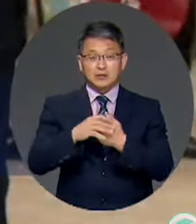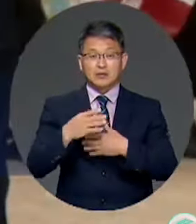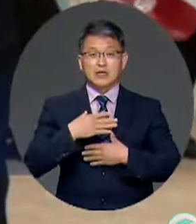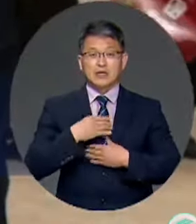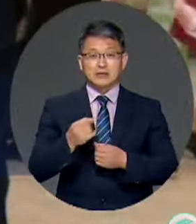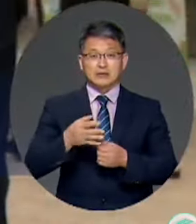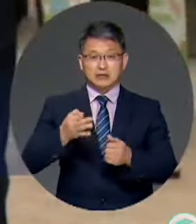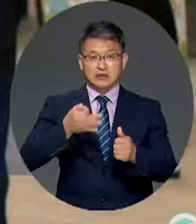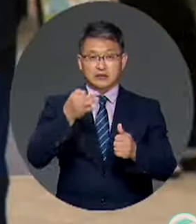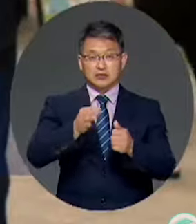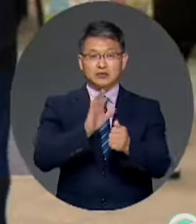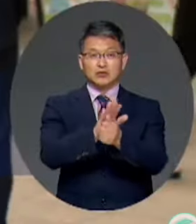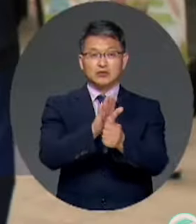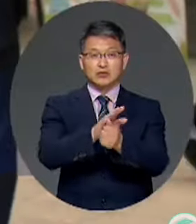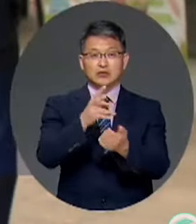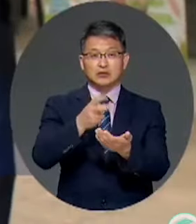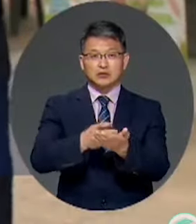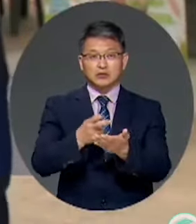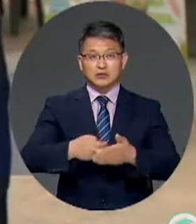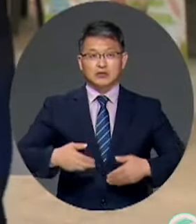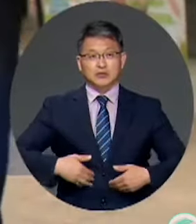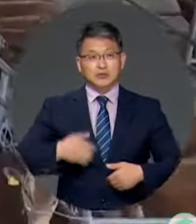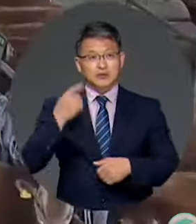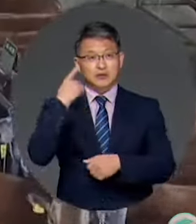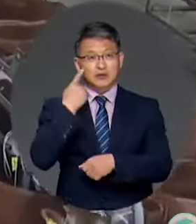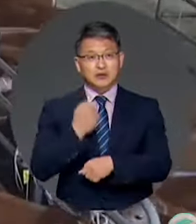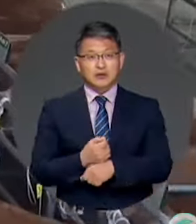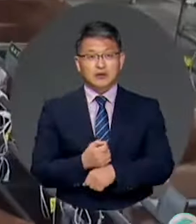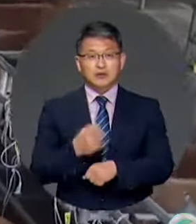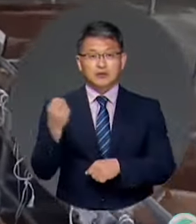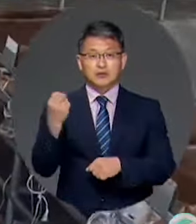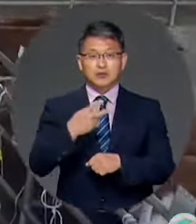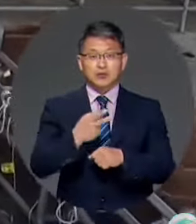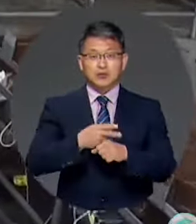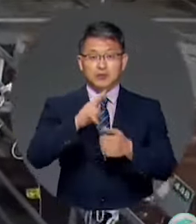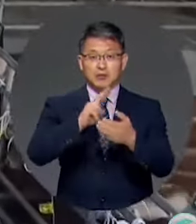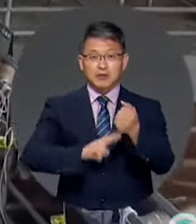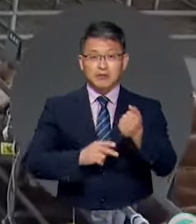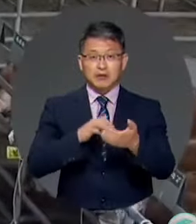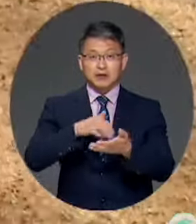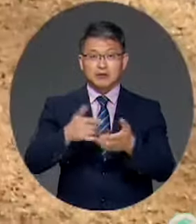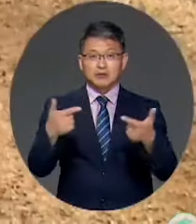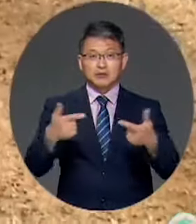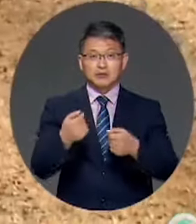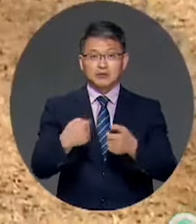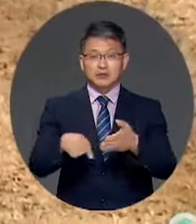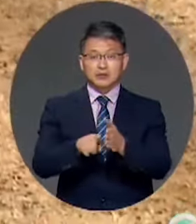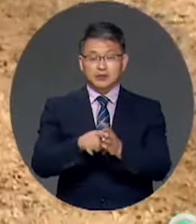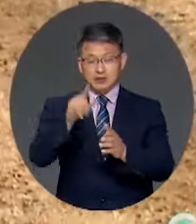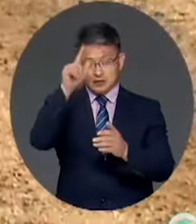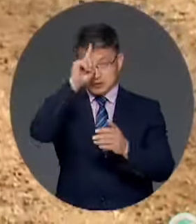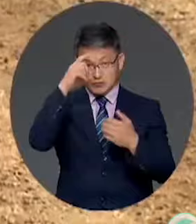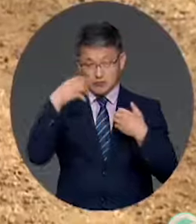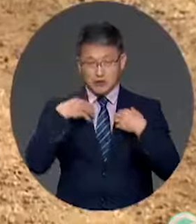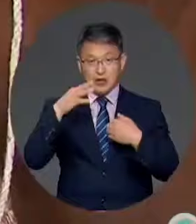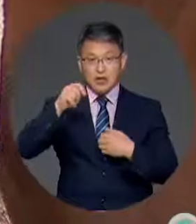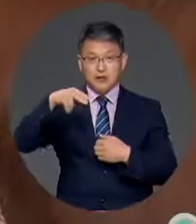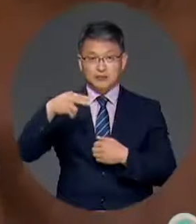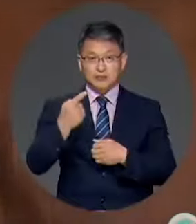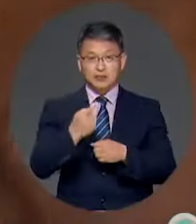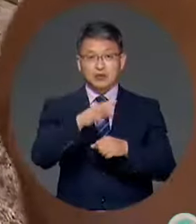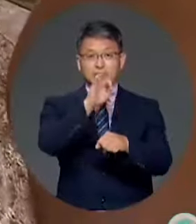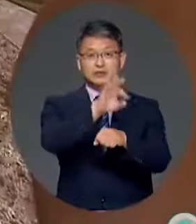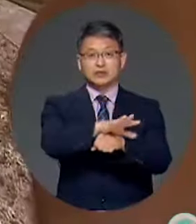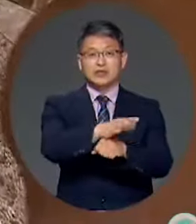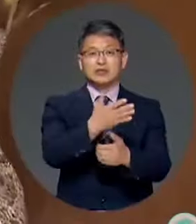사료값을 할 수 있는 그런 제도도 마련해야 된다고 생각합니다. 또 출하 물량을 줄이기 위해 정부가 암소 수매에